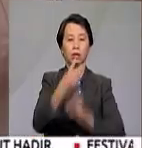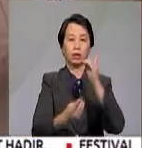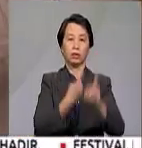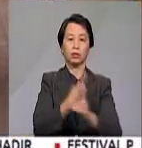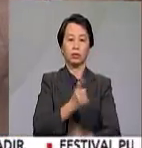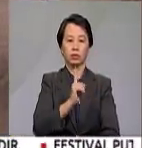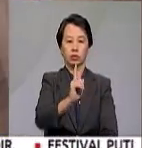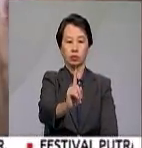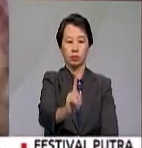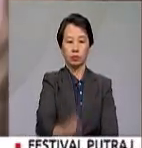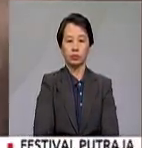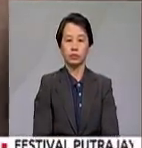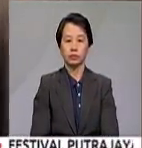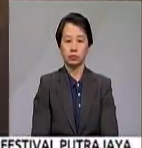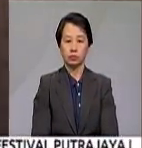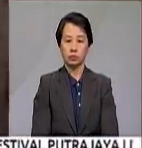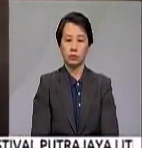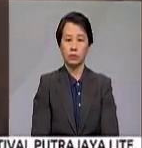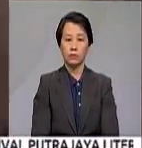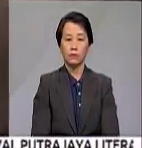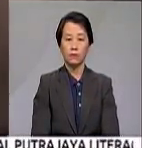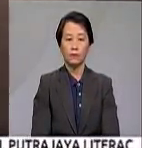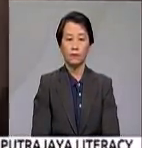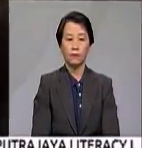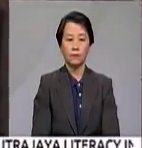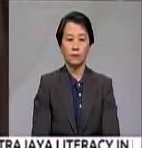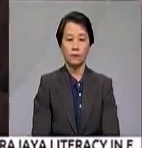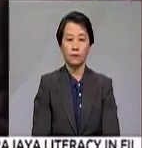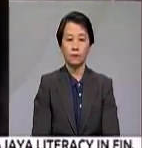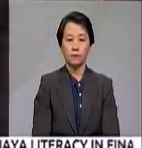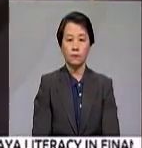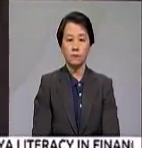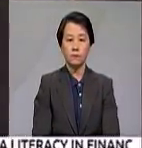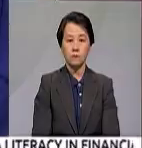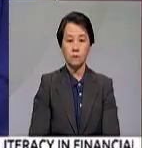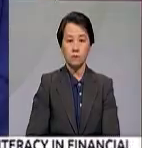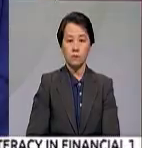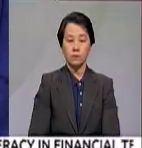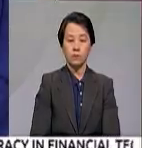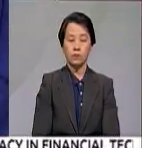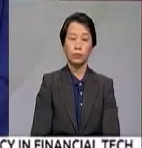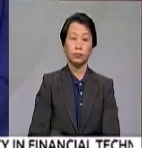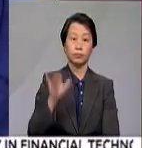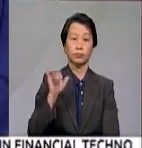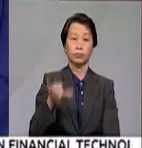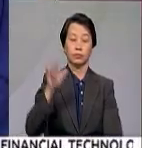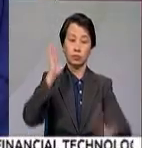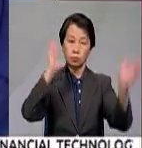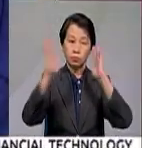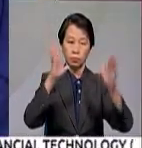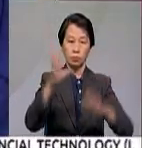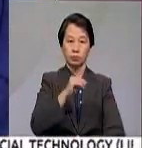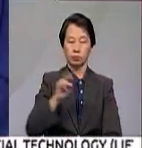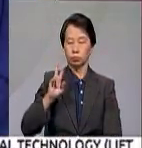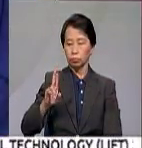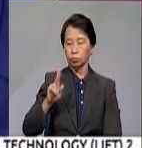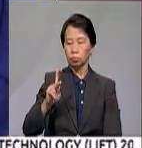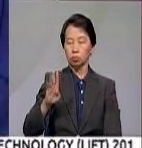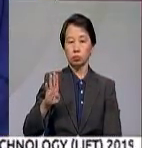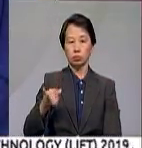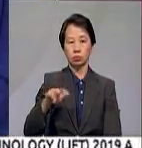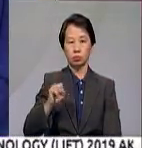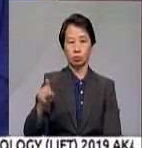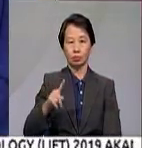Islam. Ya, Malaysia dan Uzbekistan turut